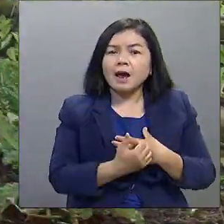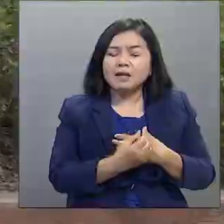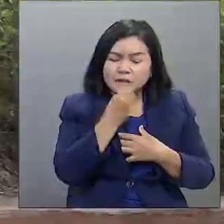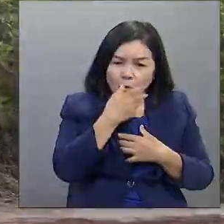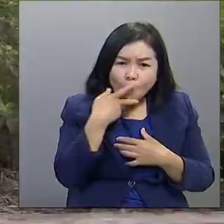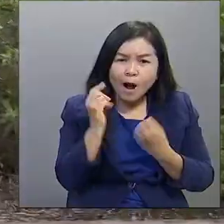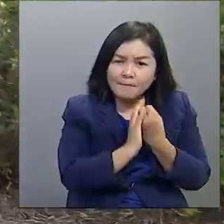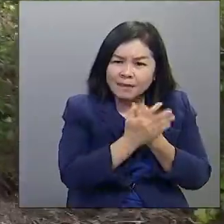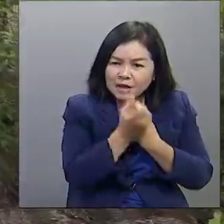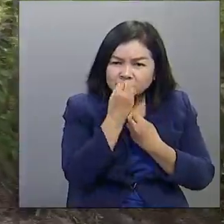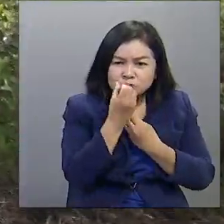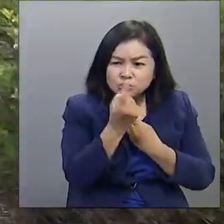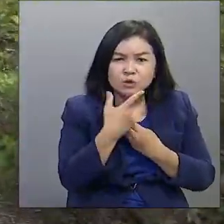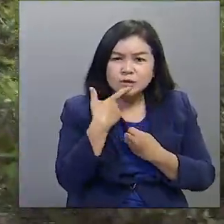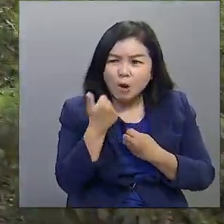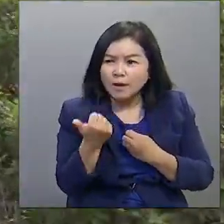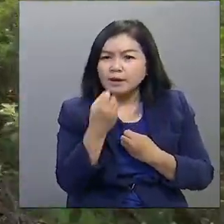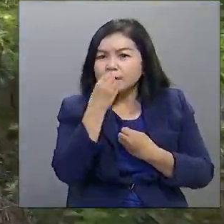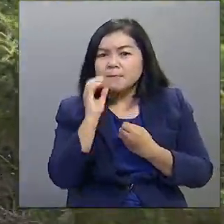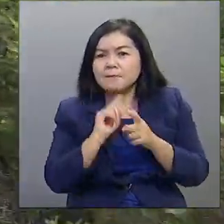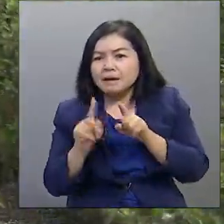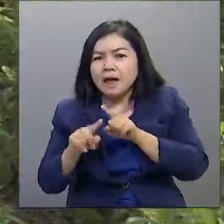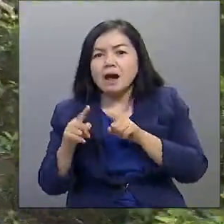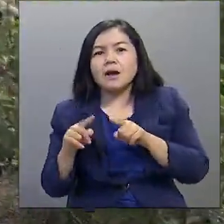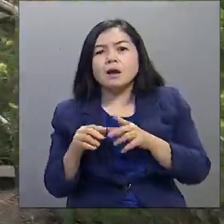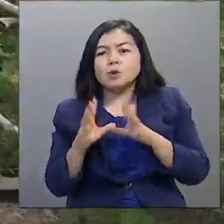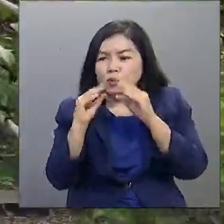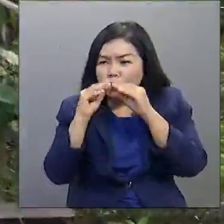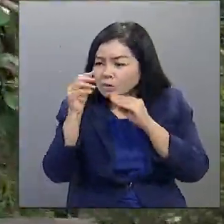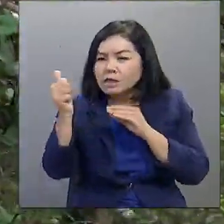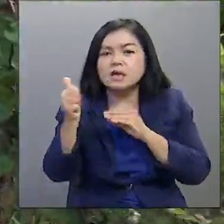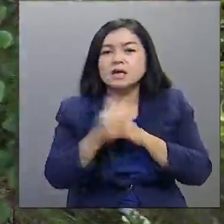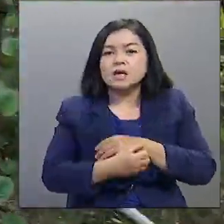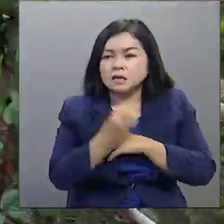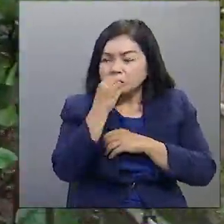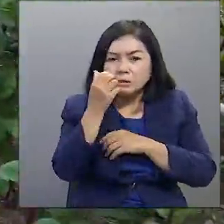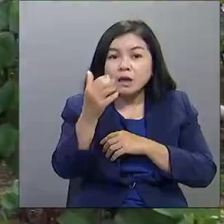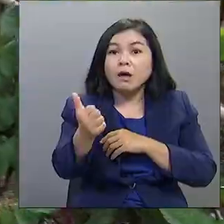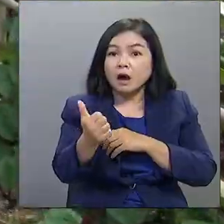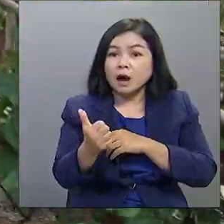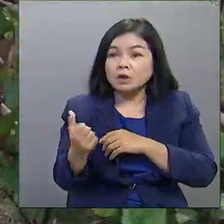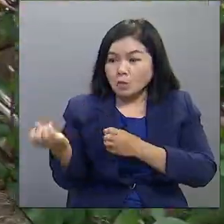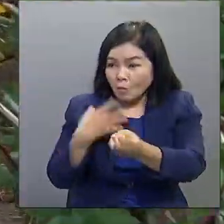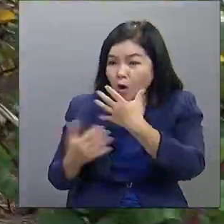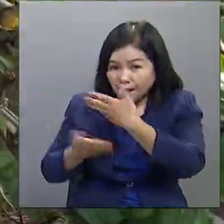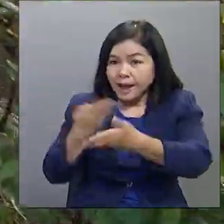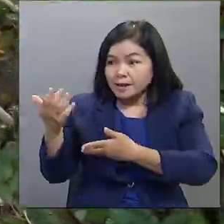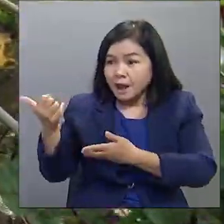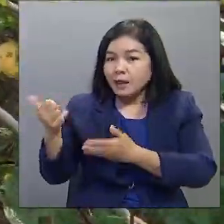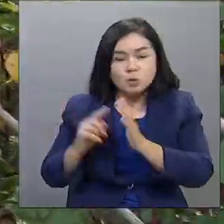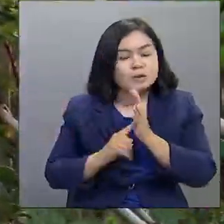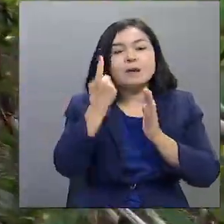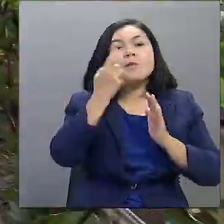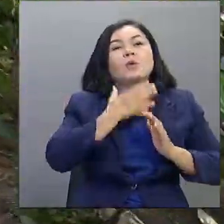จังทำไมผักอร่อยจังผักบุ้งทำไมอ่อนจังเงี้ยก็เลยบอกว่าช่วยทำขายได้ไหมอันนั้นคือจุดเริ่ม